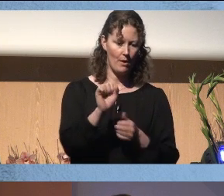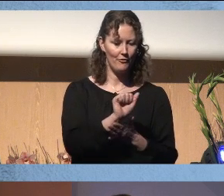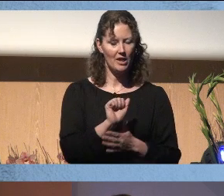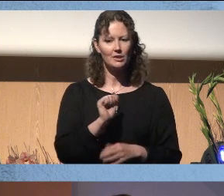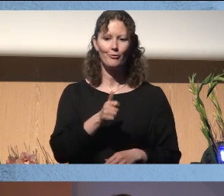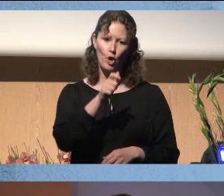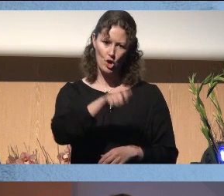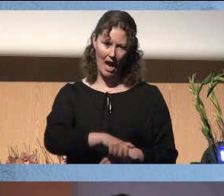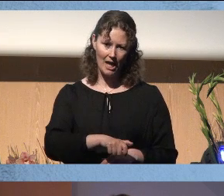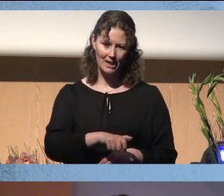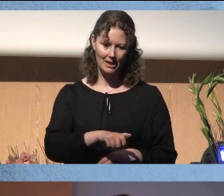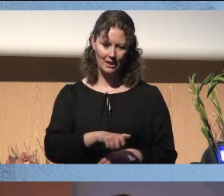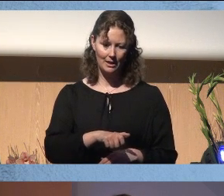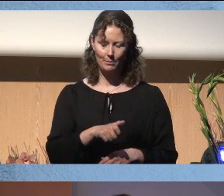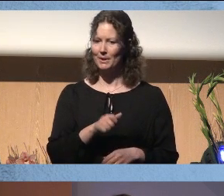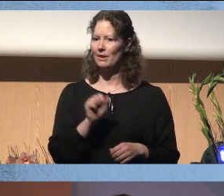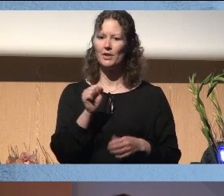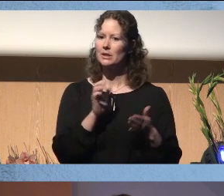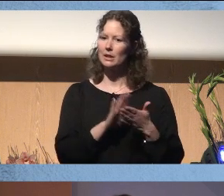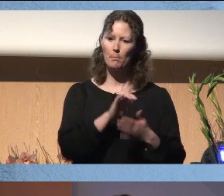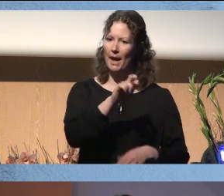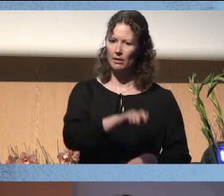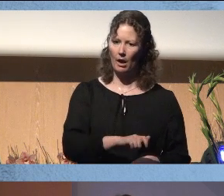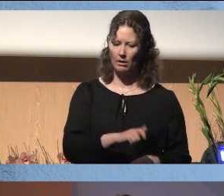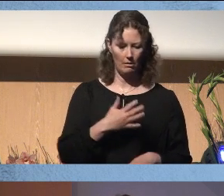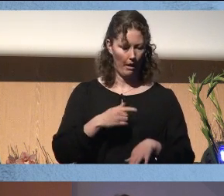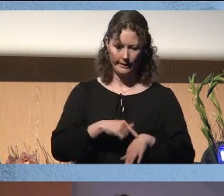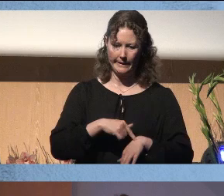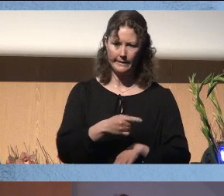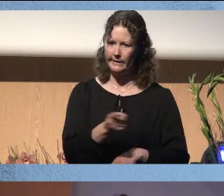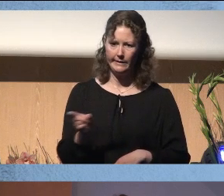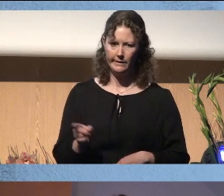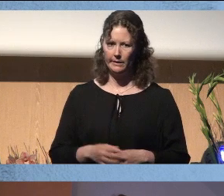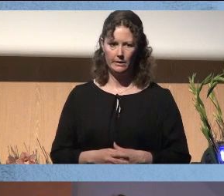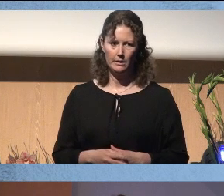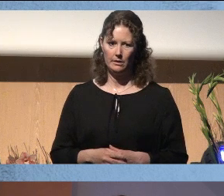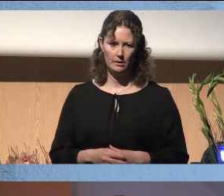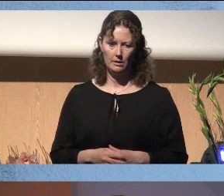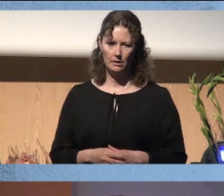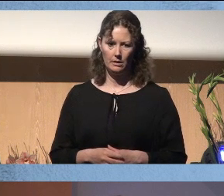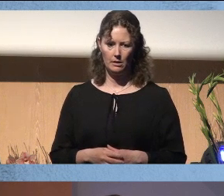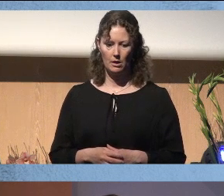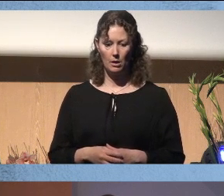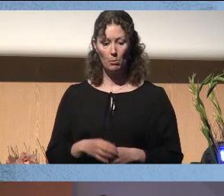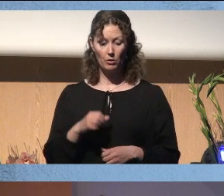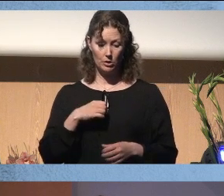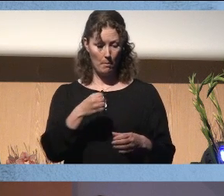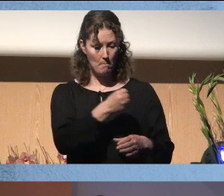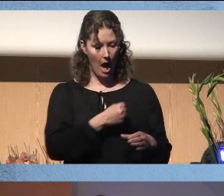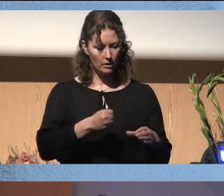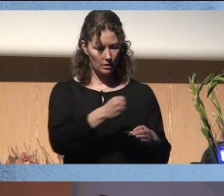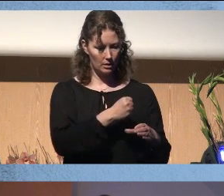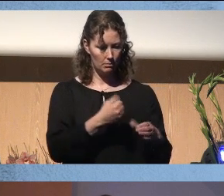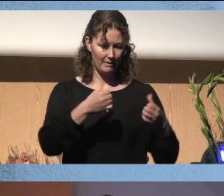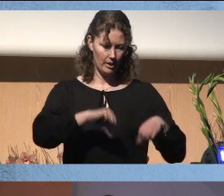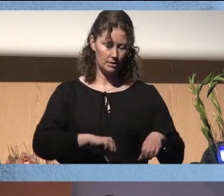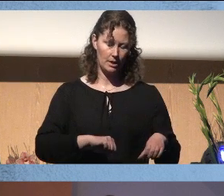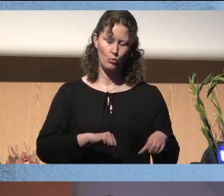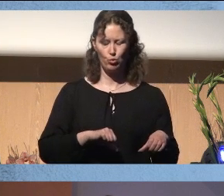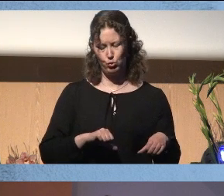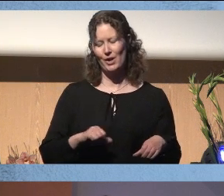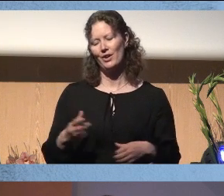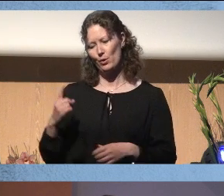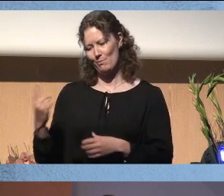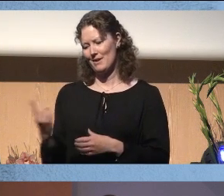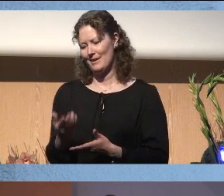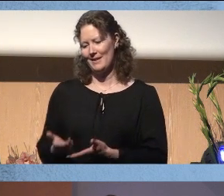deg, men ikke med deg. Det det ikke tid til. Og når matlagingen blir vanskelig, ja, så kommer